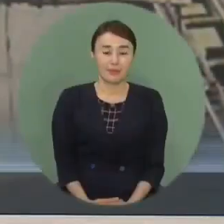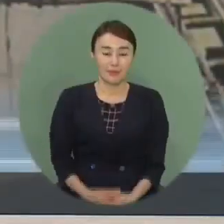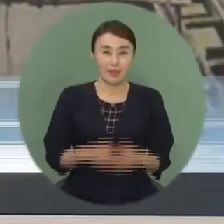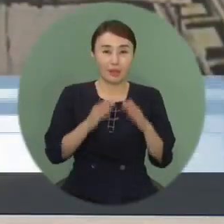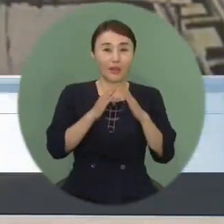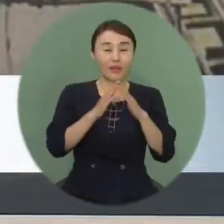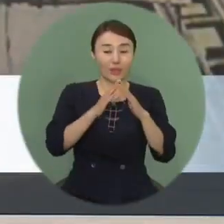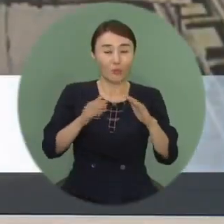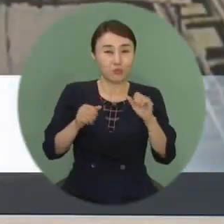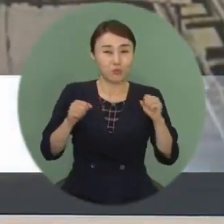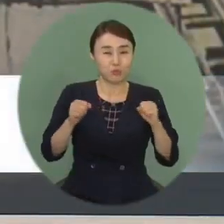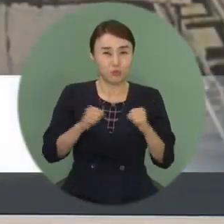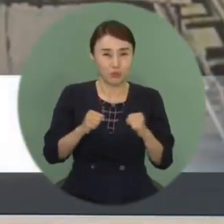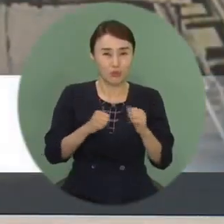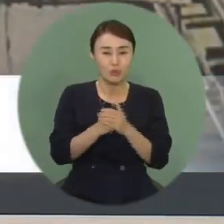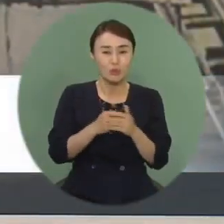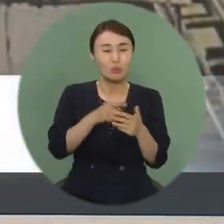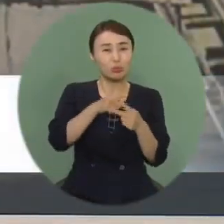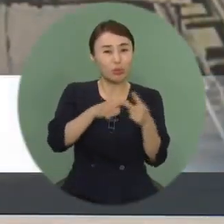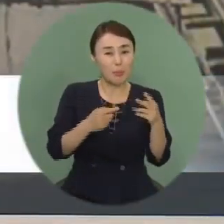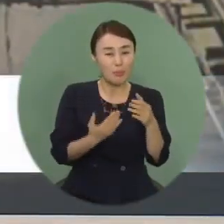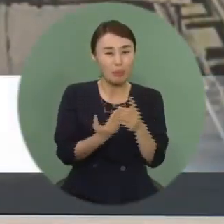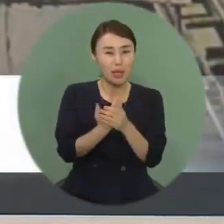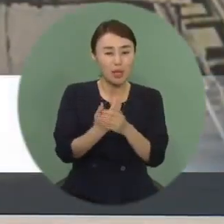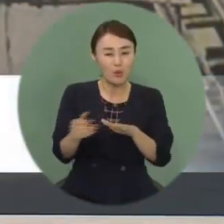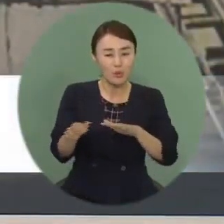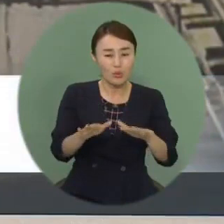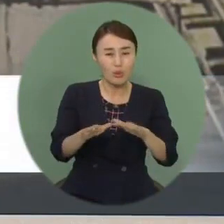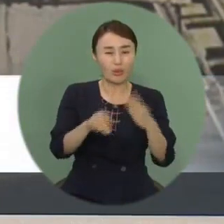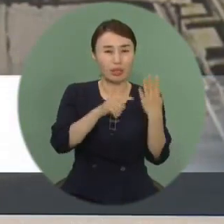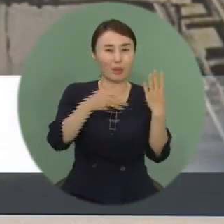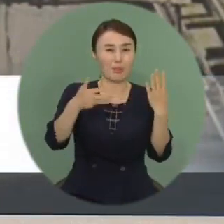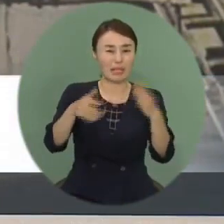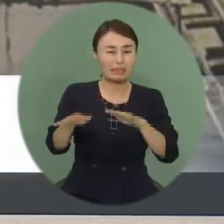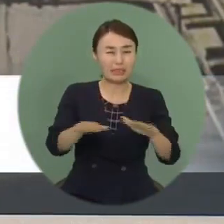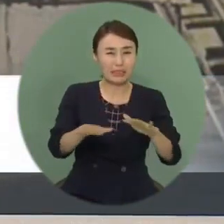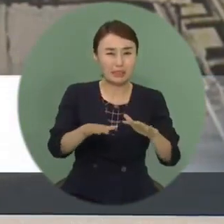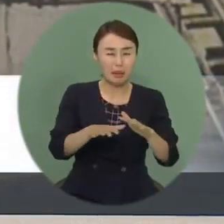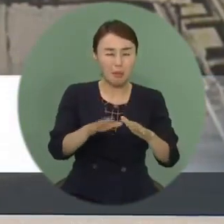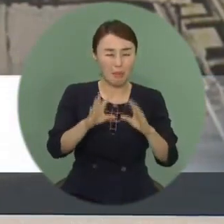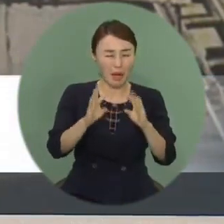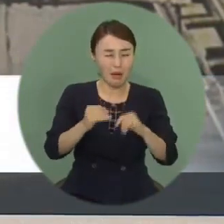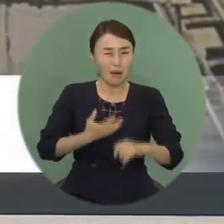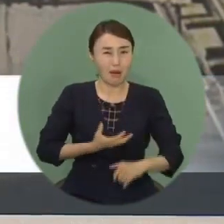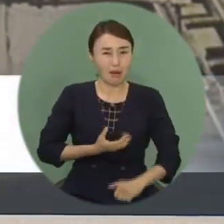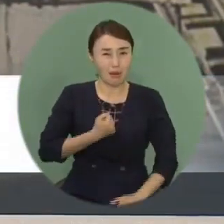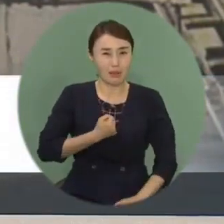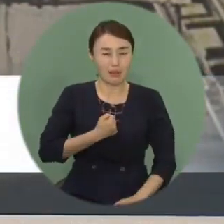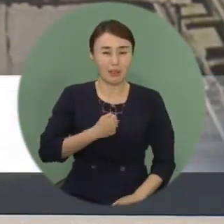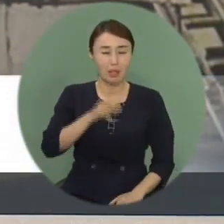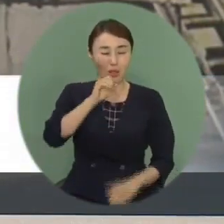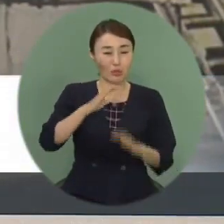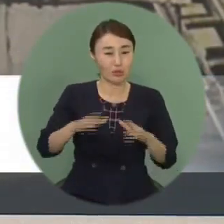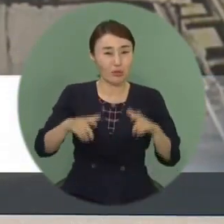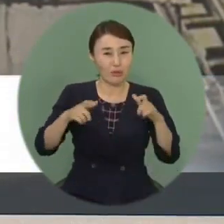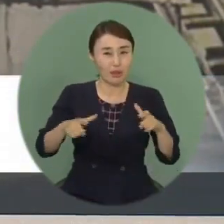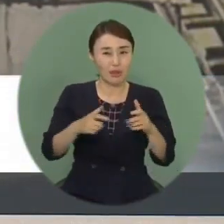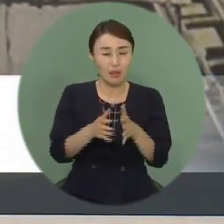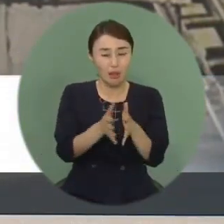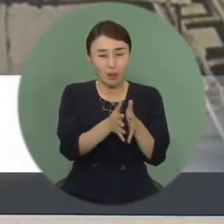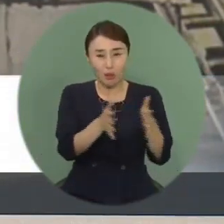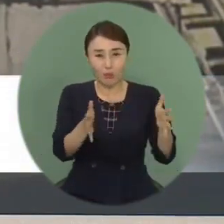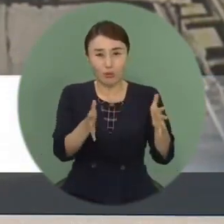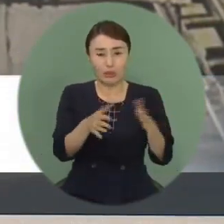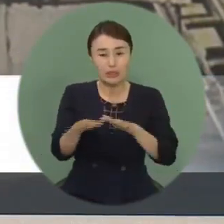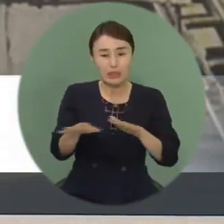전북 부안에서 발생한 규모 4.8의 지진은 많은 이들을 놀라게 했습니다 우리 지역 건물들은 지진을 감당할 수 있게